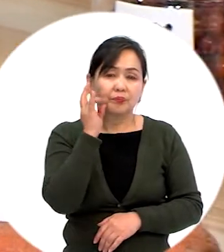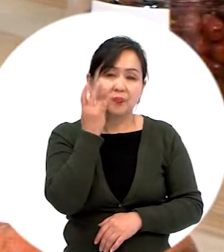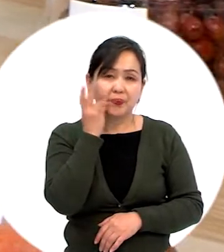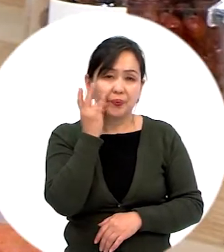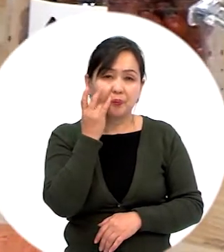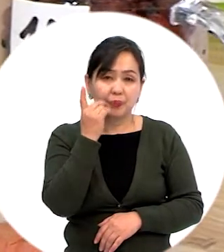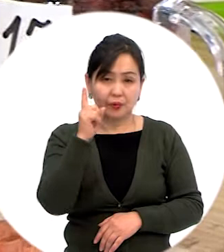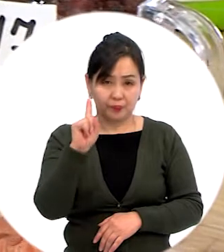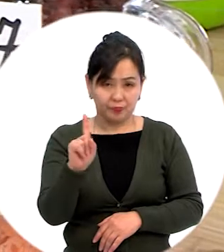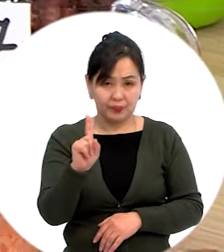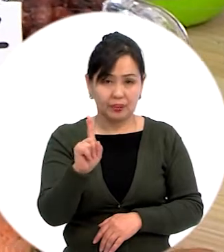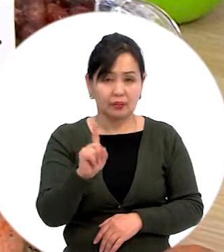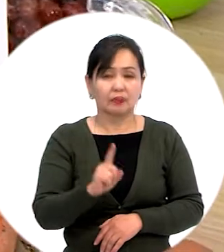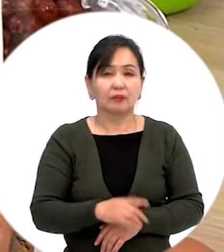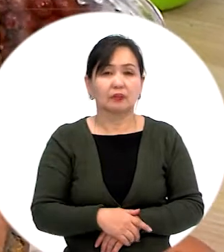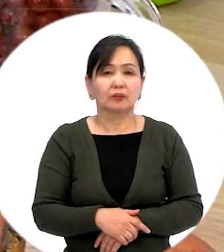нимбэг 1,